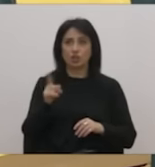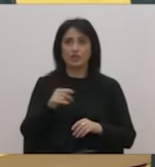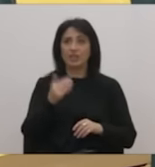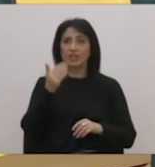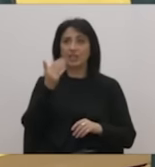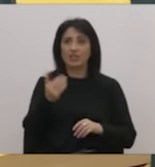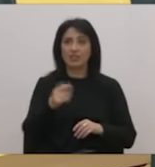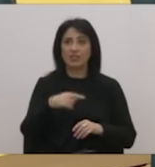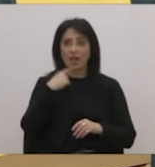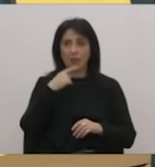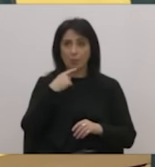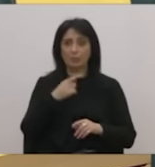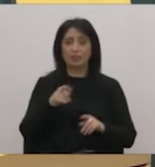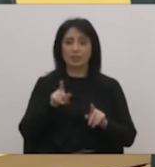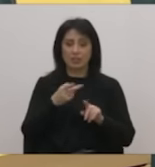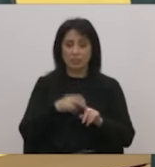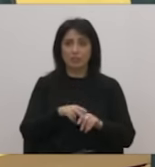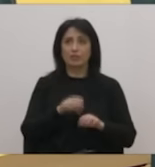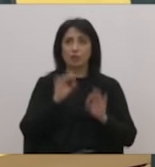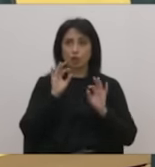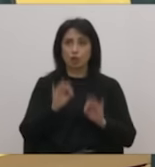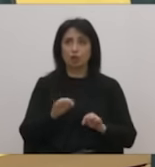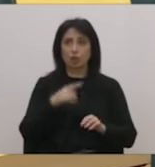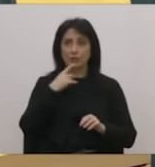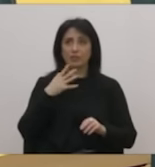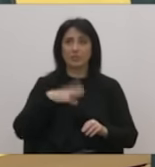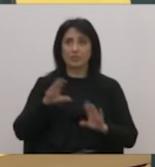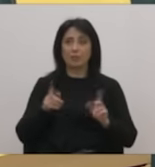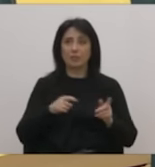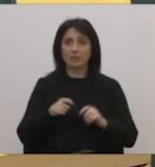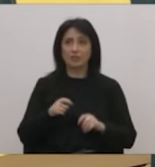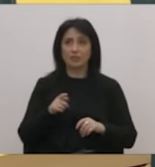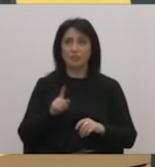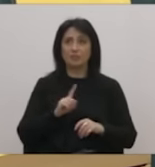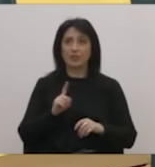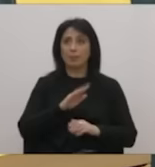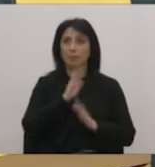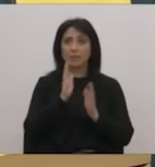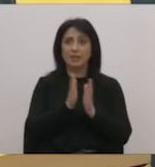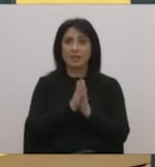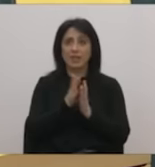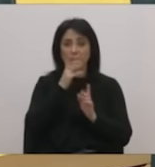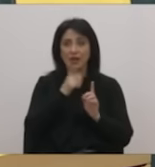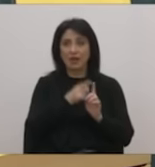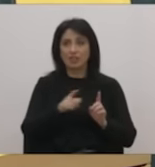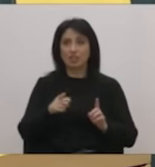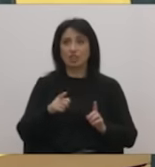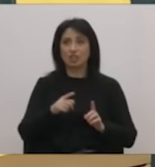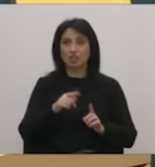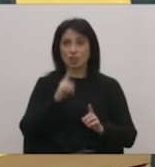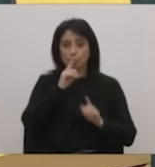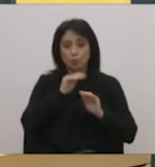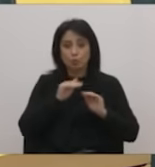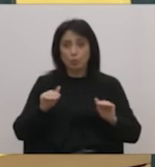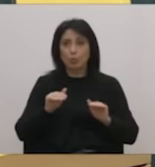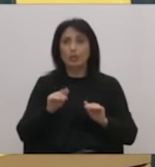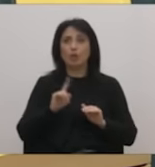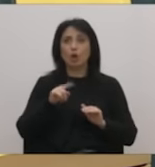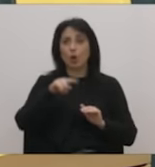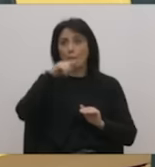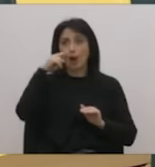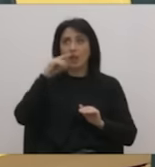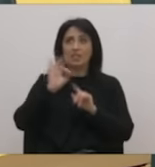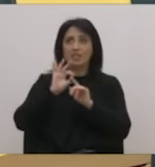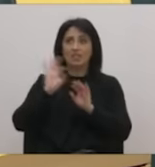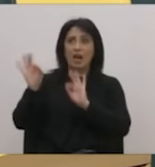თქვენ ამტკიცებდით იმას, და ეს სწორად აღნიშნა საქართველოს პრეზიდენტმა, რომ მთელი ამ ხნის განმავლობაში ჩუმად უნდა იყო, იმიტომ რომ რუსეთი არ